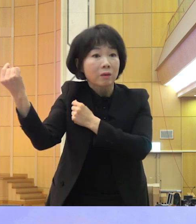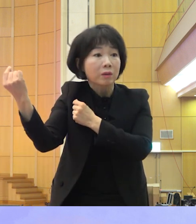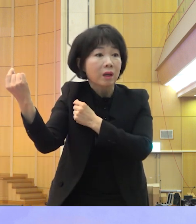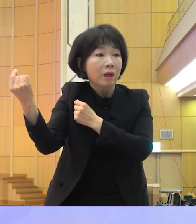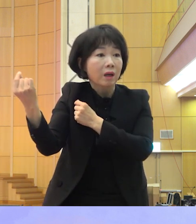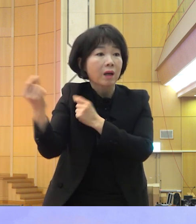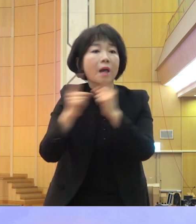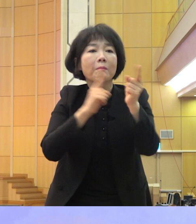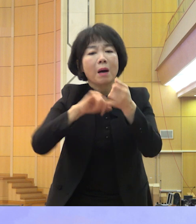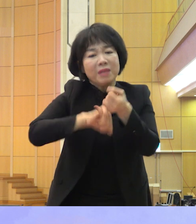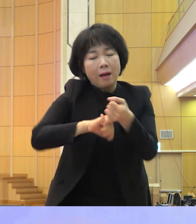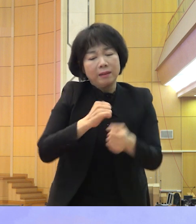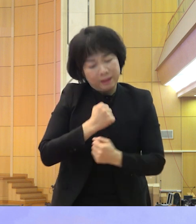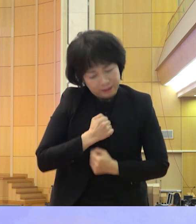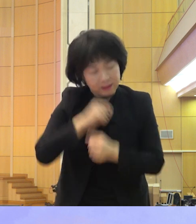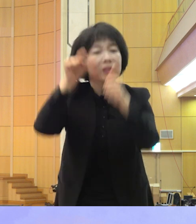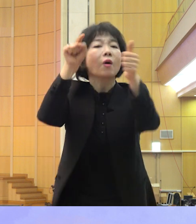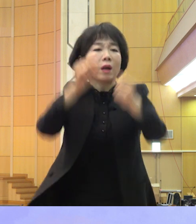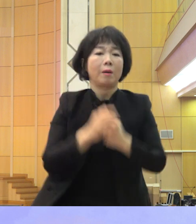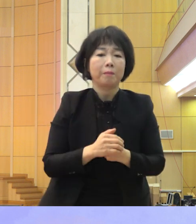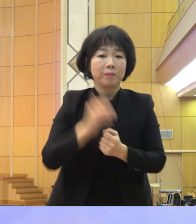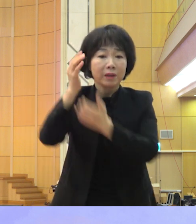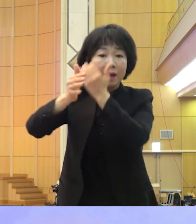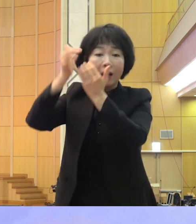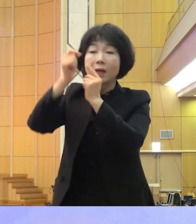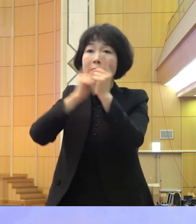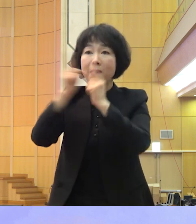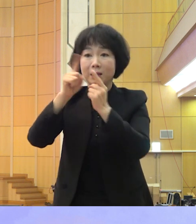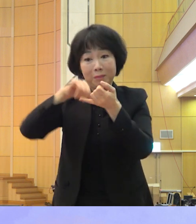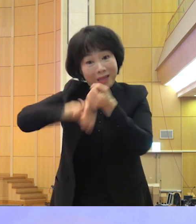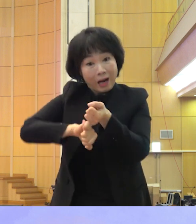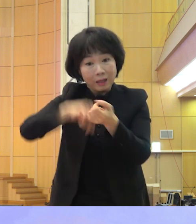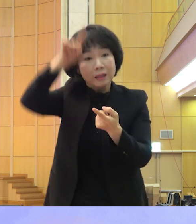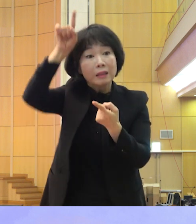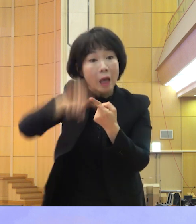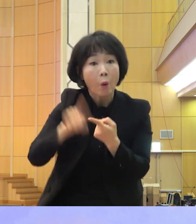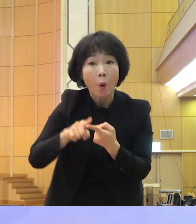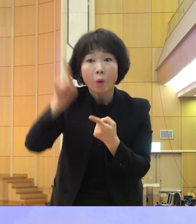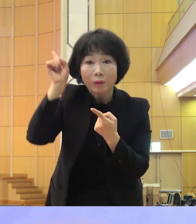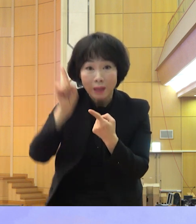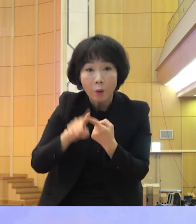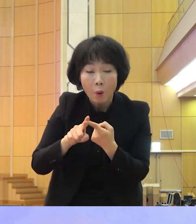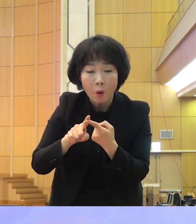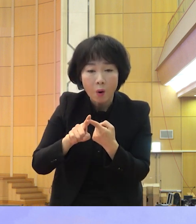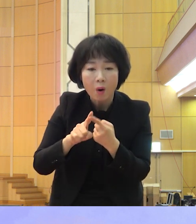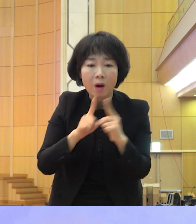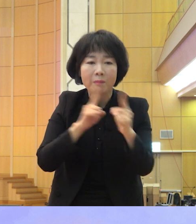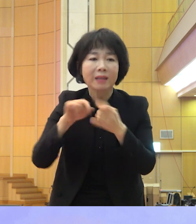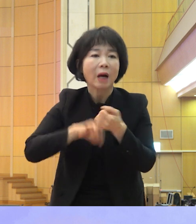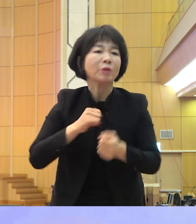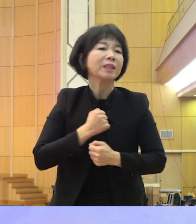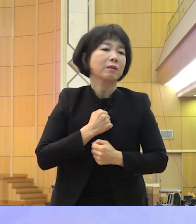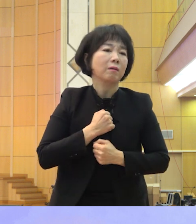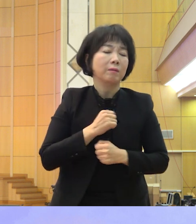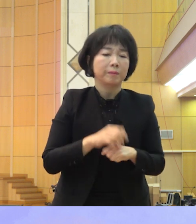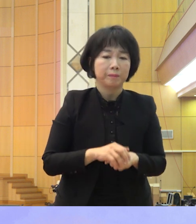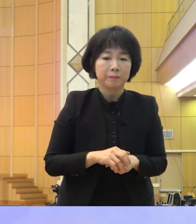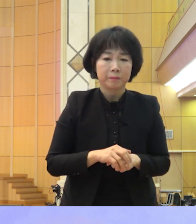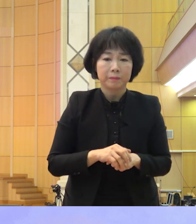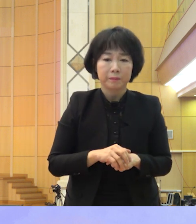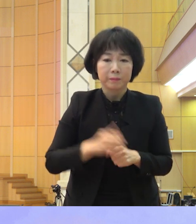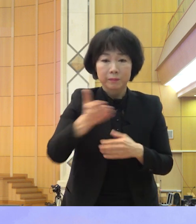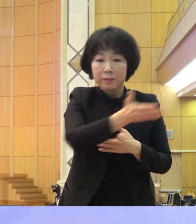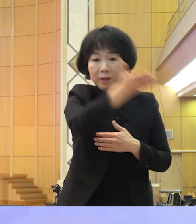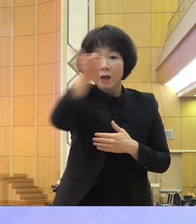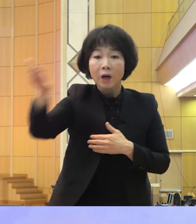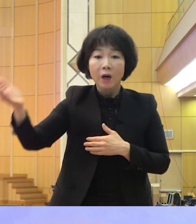대대로 언약을 지켜라. 하나님이 언약한 말씀대로 언약을 지켜라. 너희